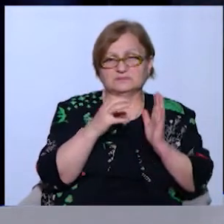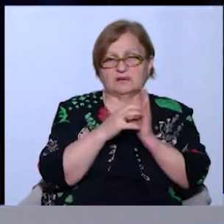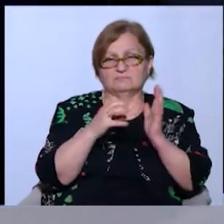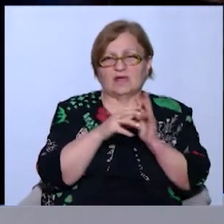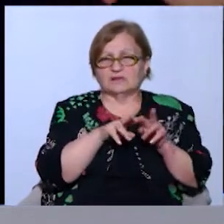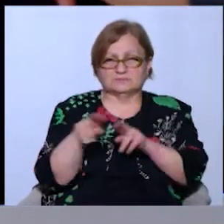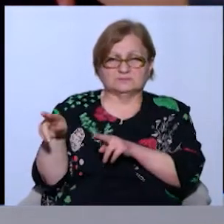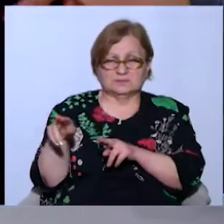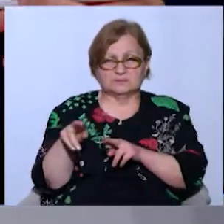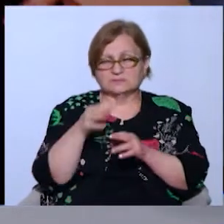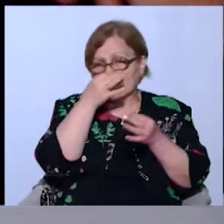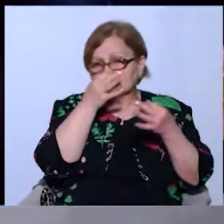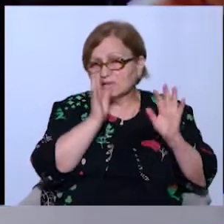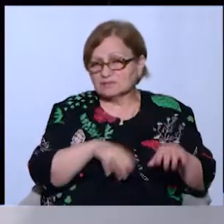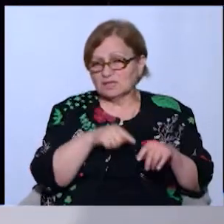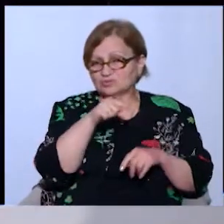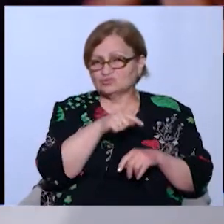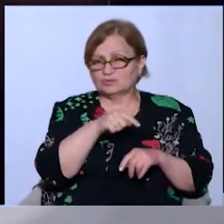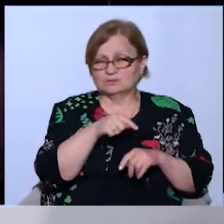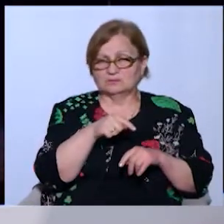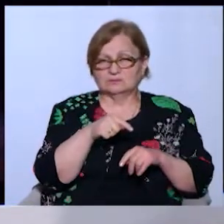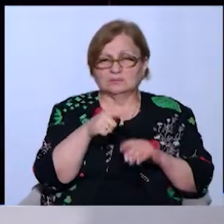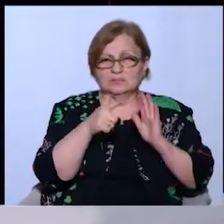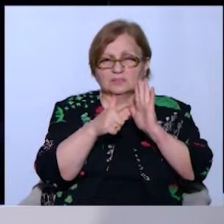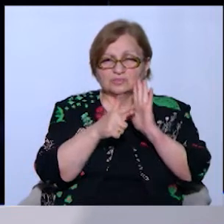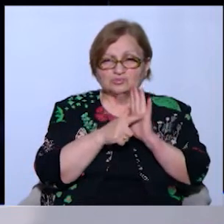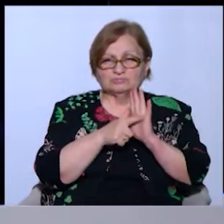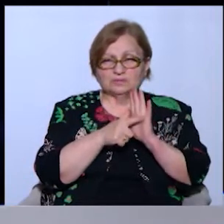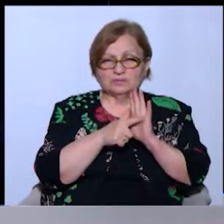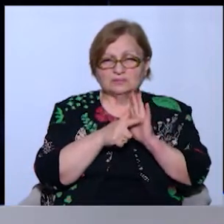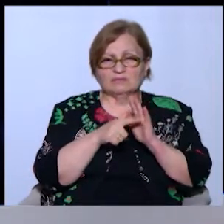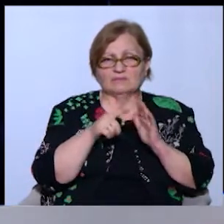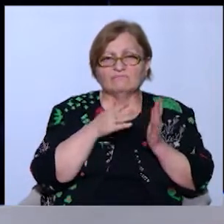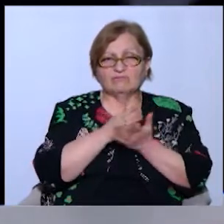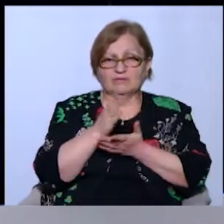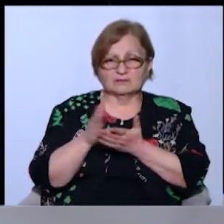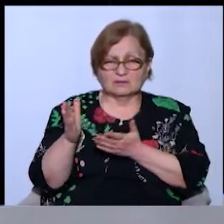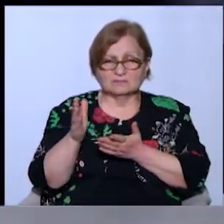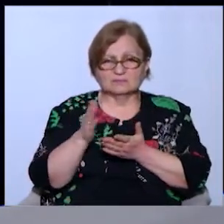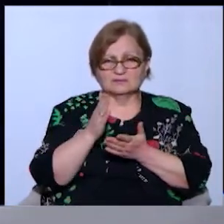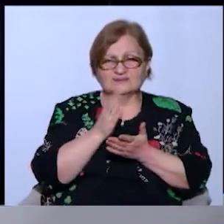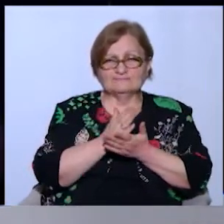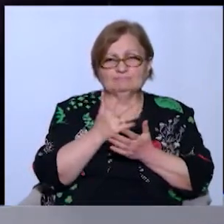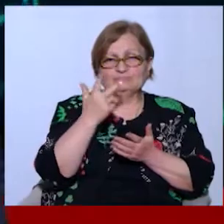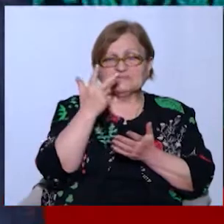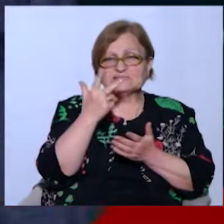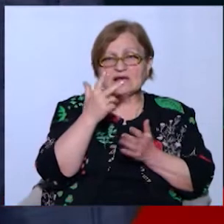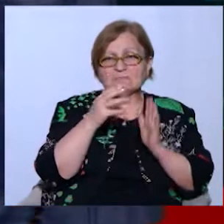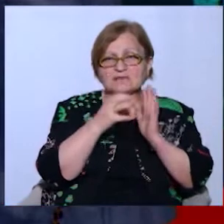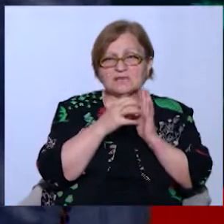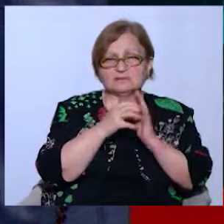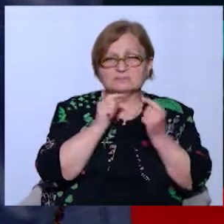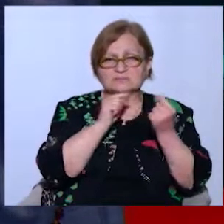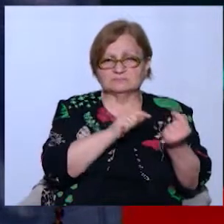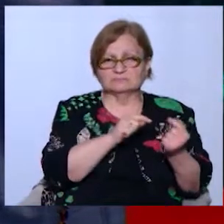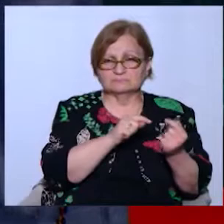დანარჩენი ყველა დანარჩენი 7 ვარიანტი არის სამი გერბი საწინააღმდეგო. ამიტომ ჩვენ